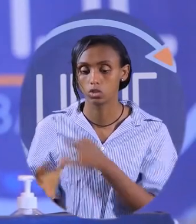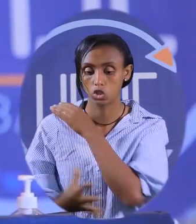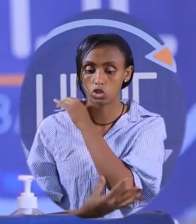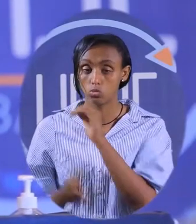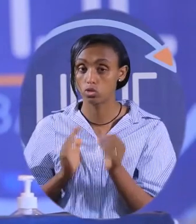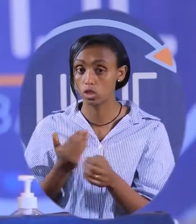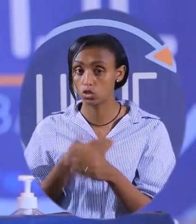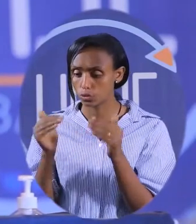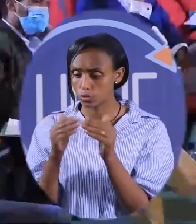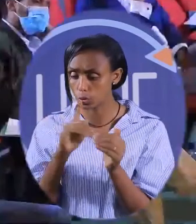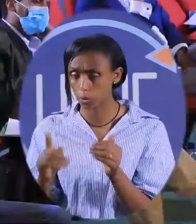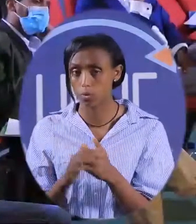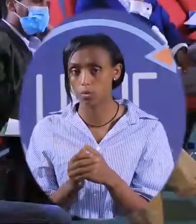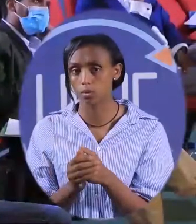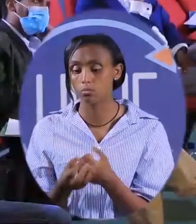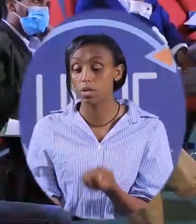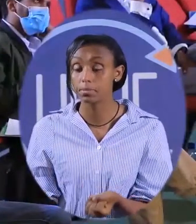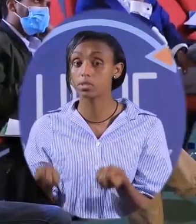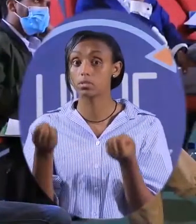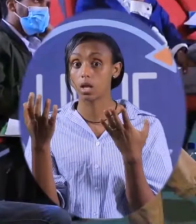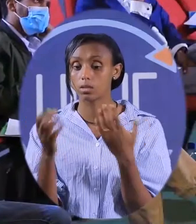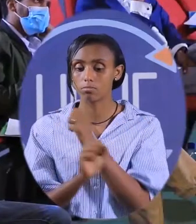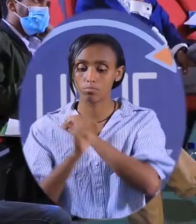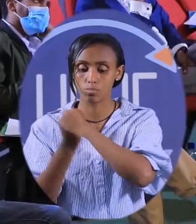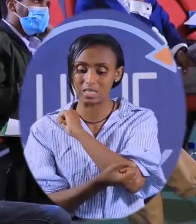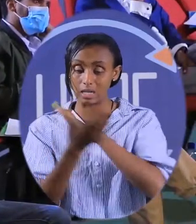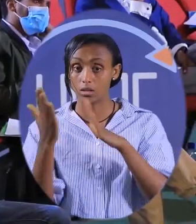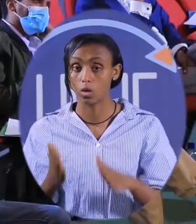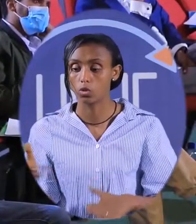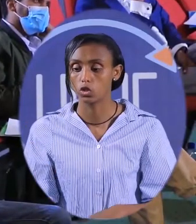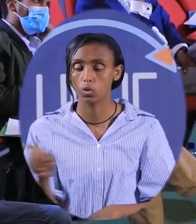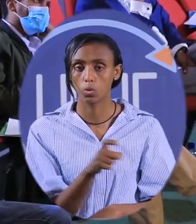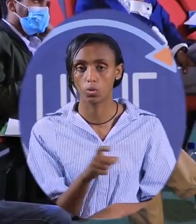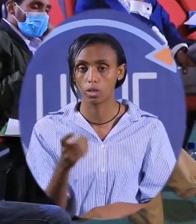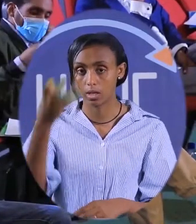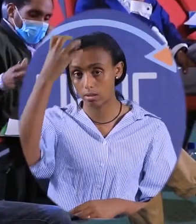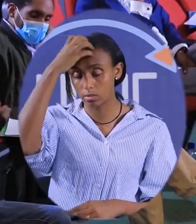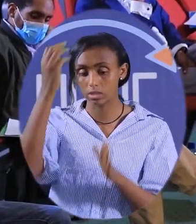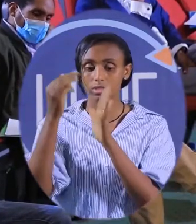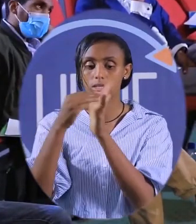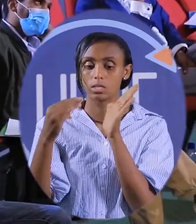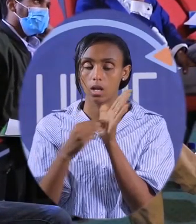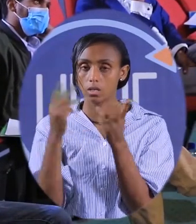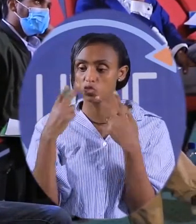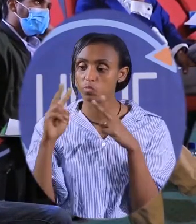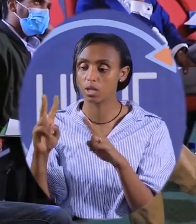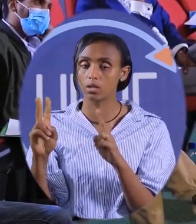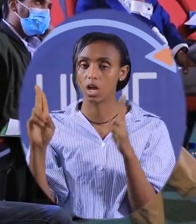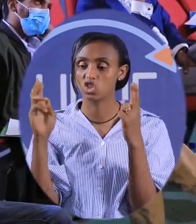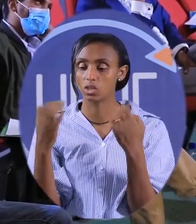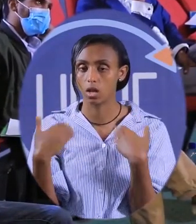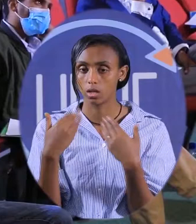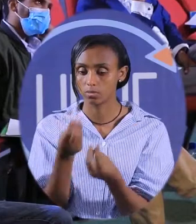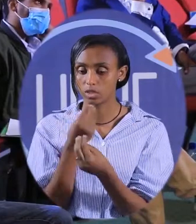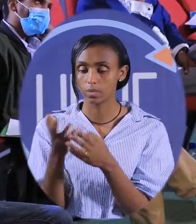ደሞዛችን እኩል ነው? በብዛት መሰረታዊ የሆነ የመንግስት ሥርዓትን የሚመለከት አጀንዳ አለ